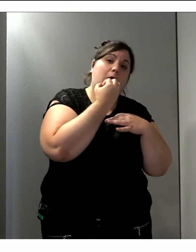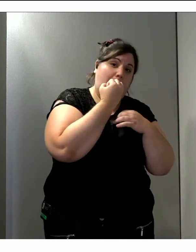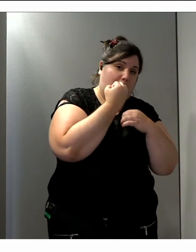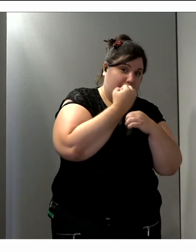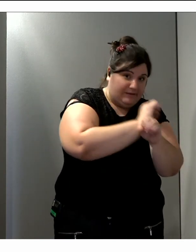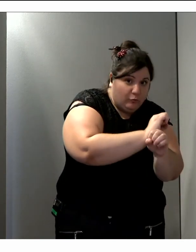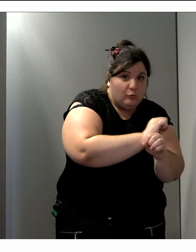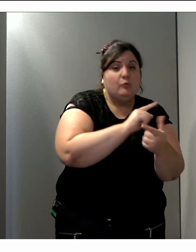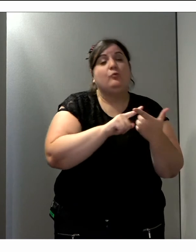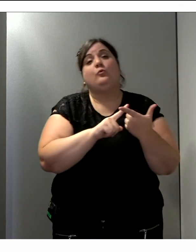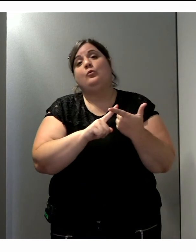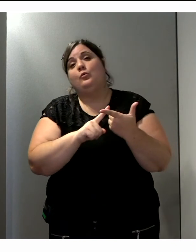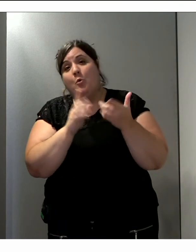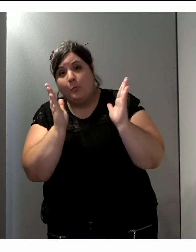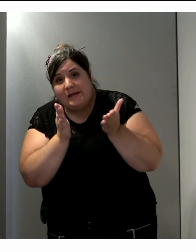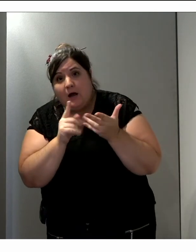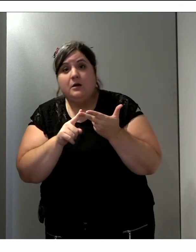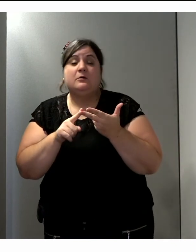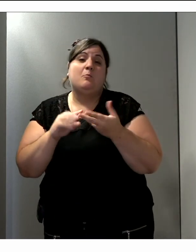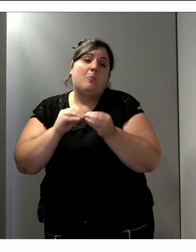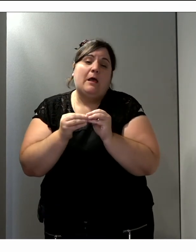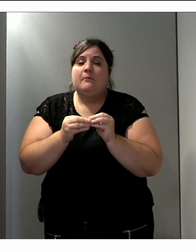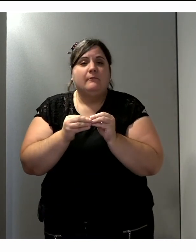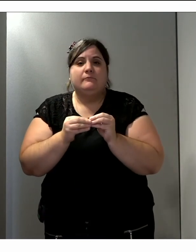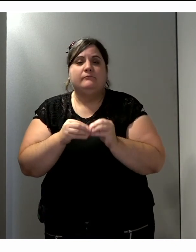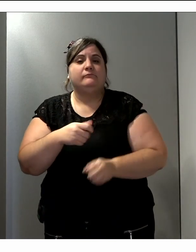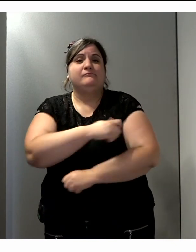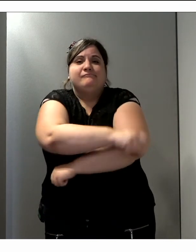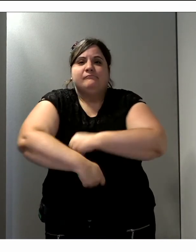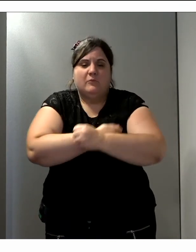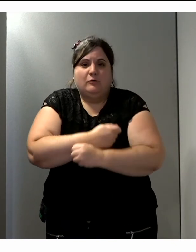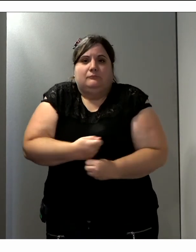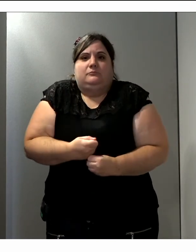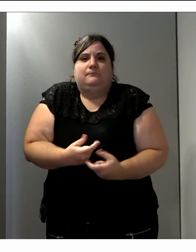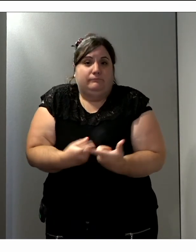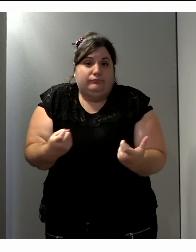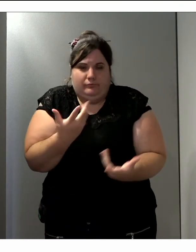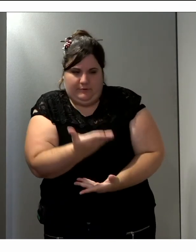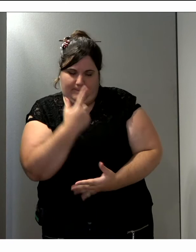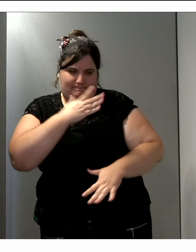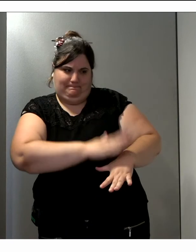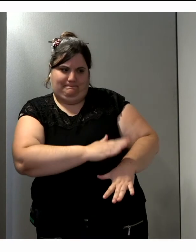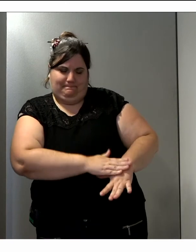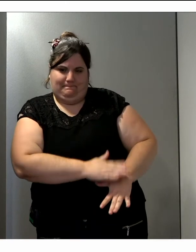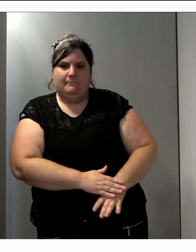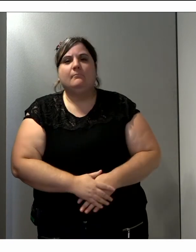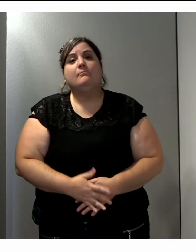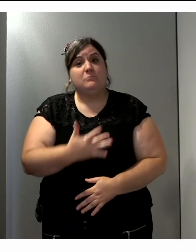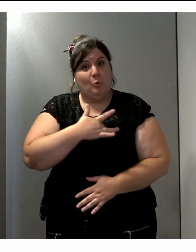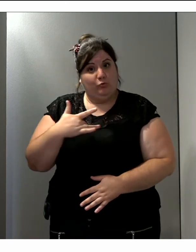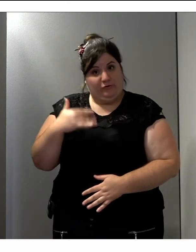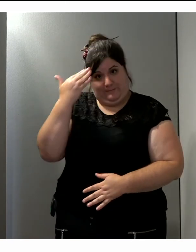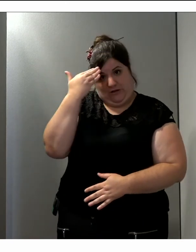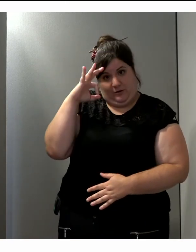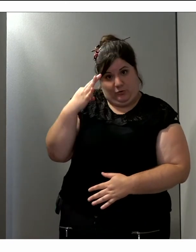hospitalier, isolement, contention. Et au niveau de la santé mentale, je me permets un petit zoom sur